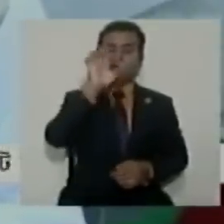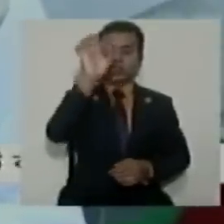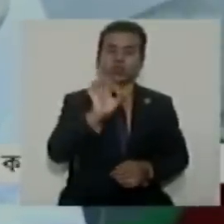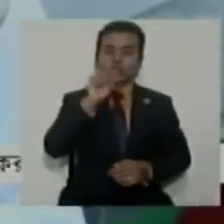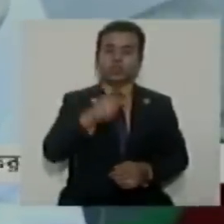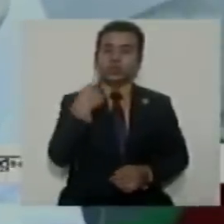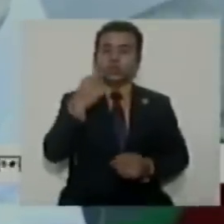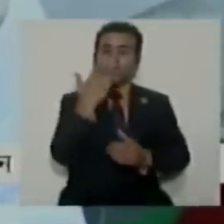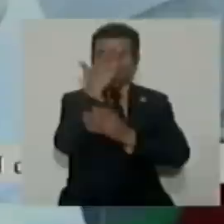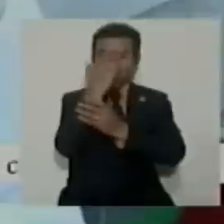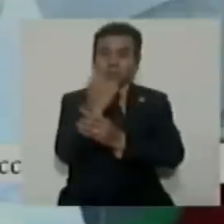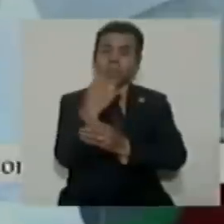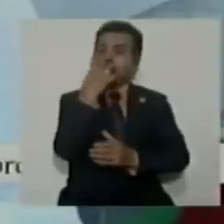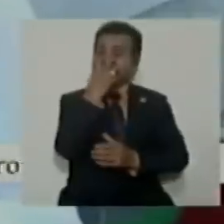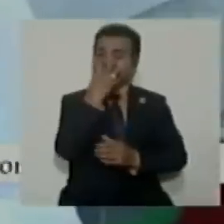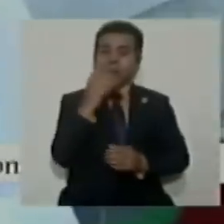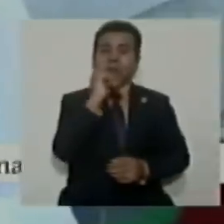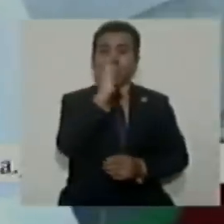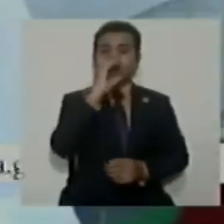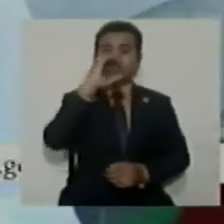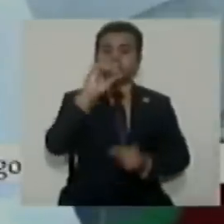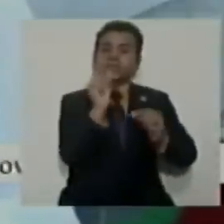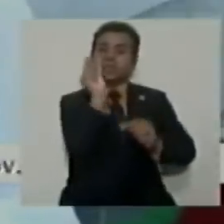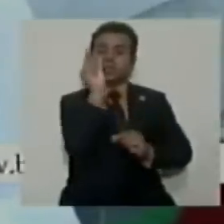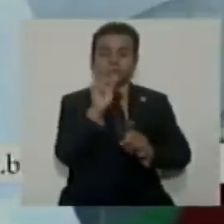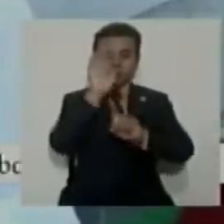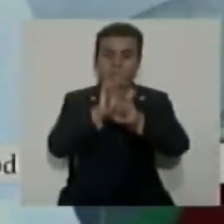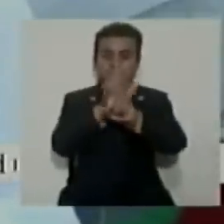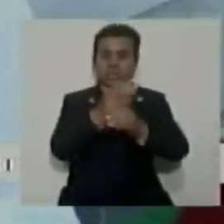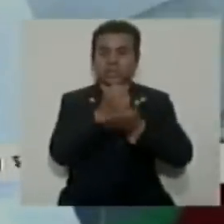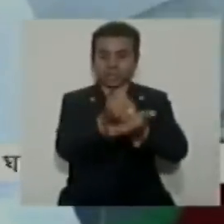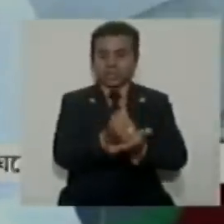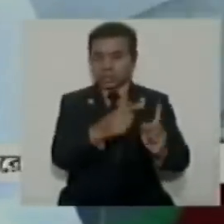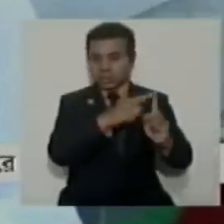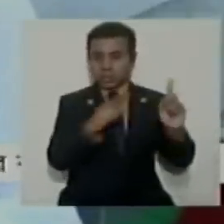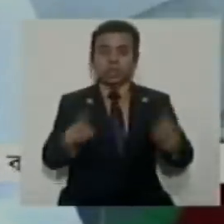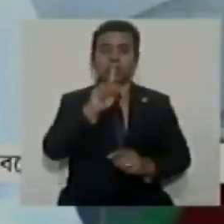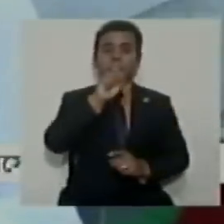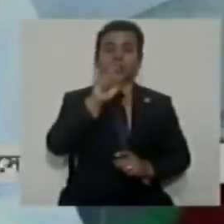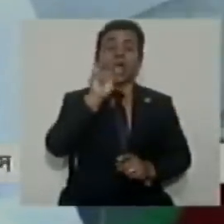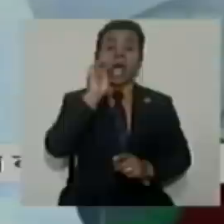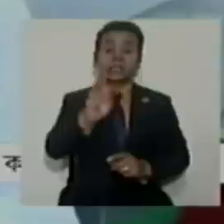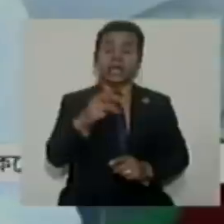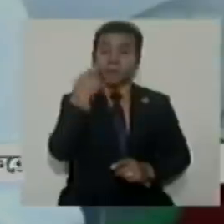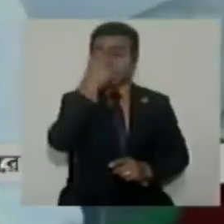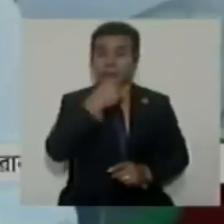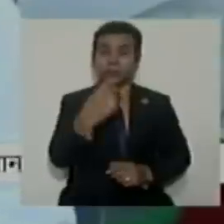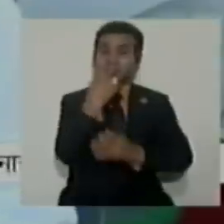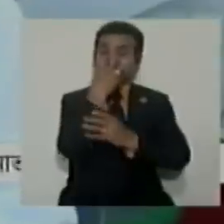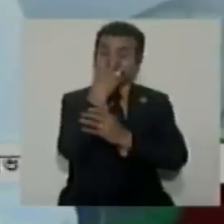যদি নেয় তাহলে পরে ১৮০টি ভেন্টিলেটর সাপোর্ট